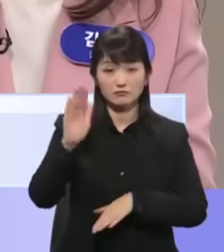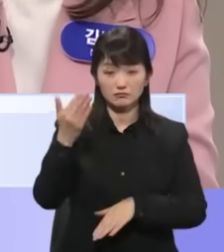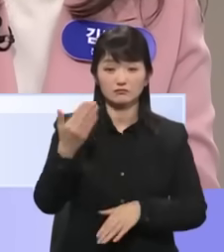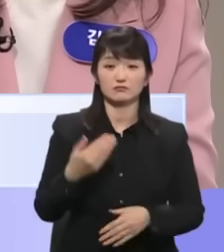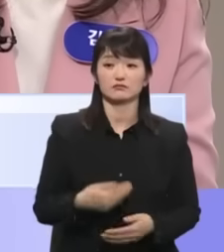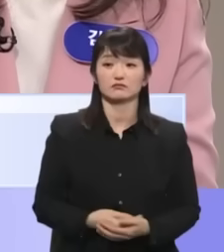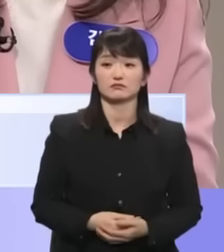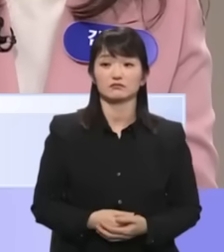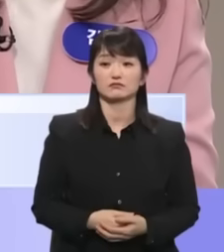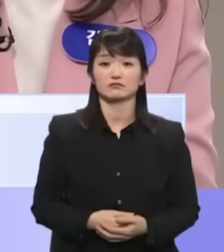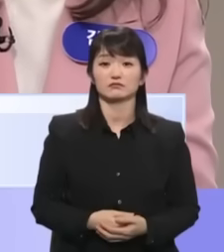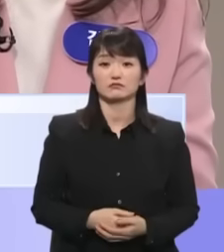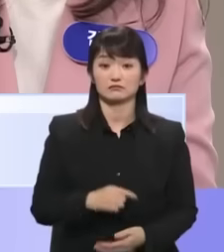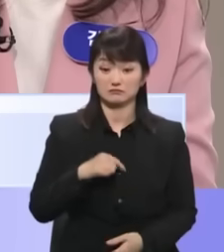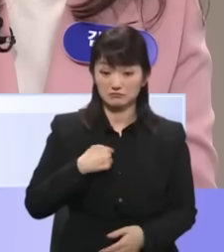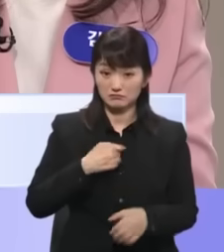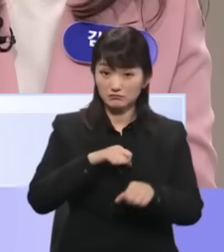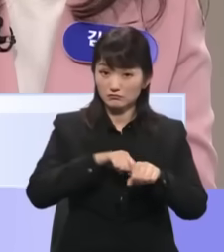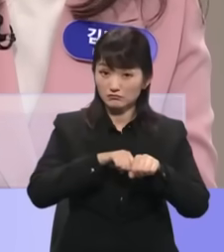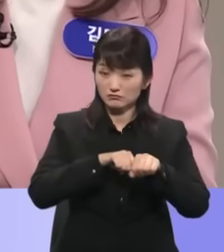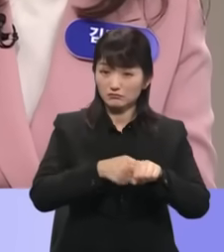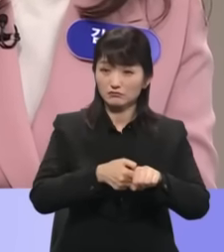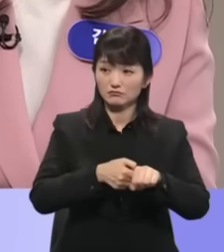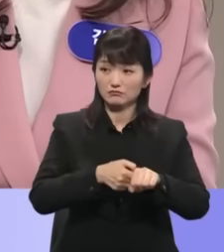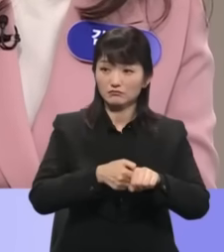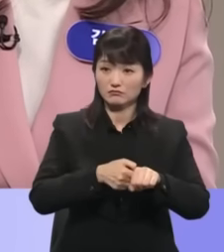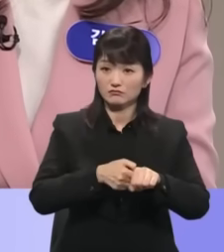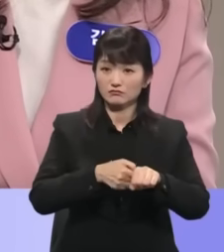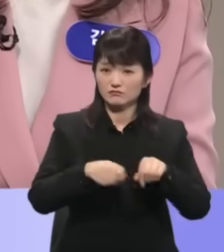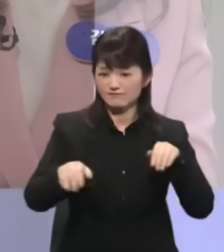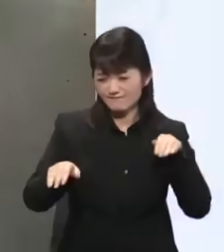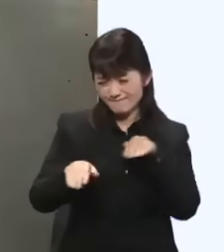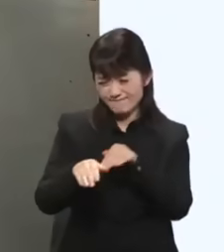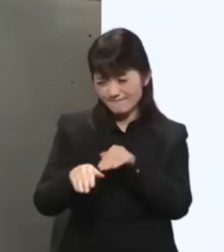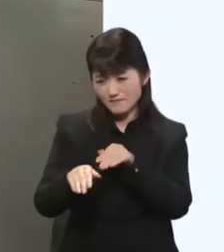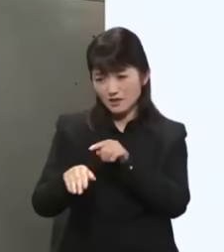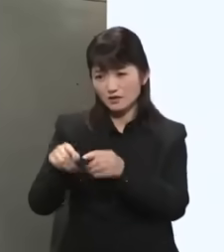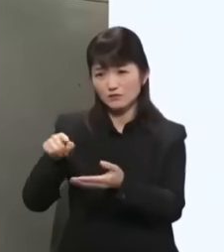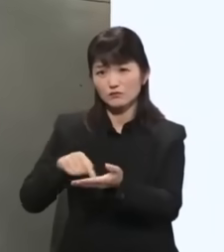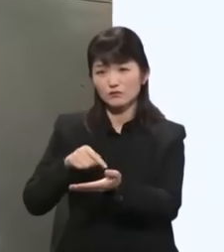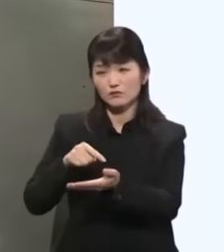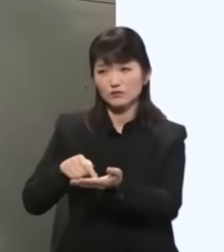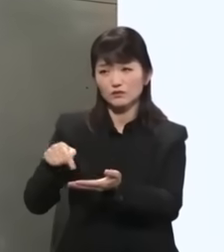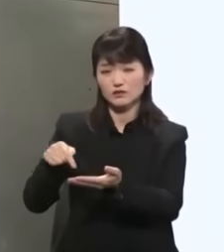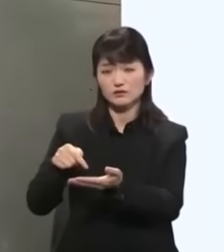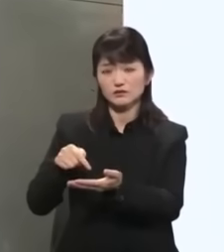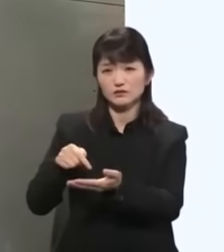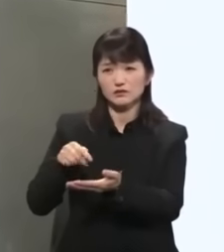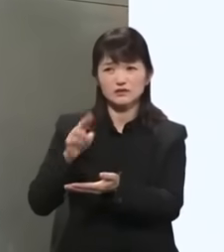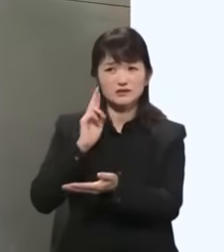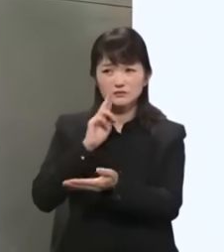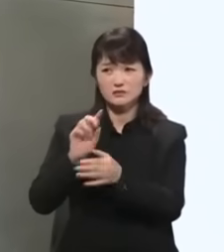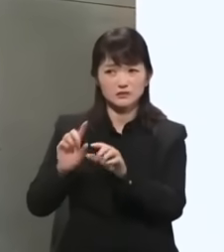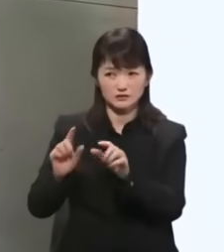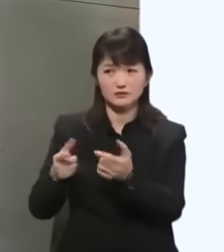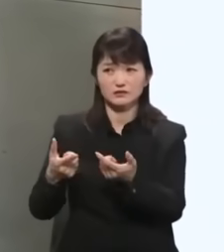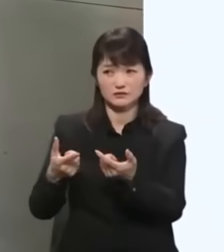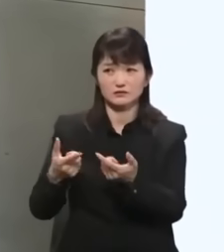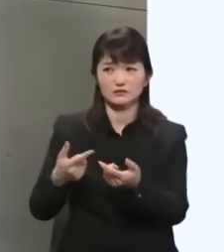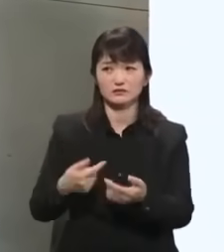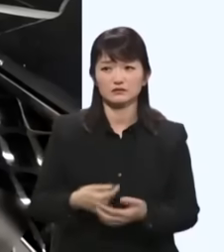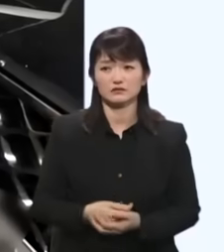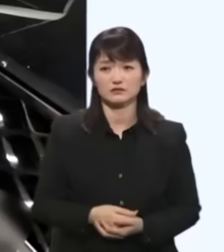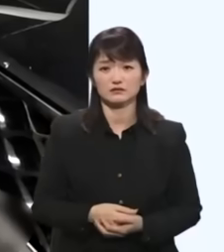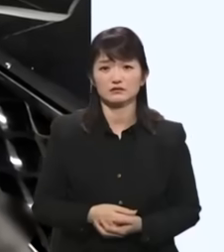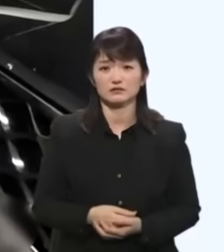때문에 자신에게 뭐 처벌이라도 ka 아니면 사고에 대한 보상 부분이 뭐 그렇게 과도하거나 크지 않다라고 생각을 해서